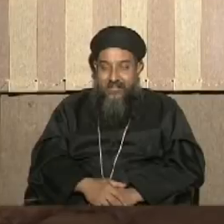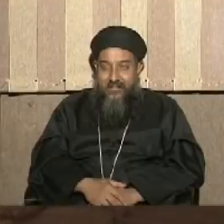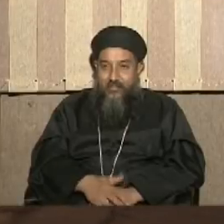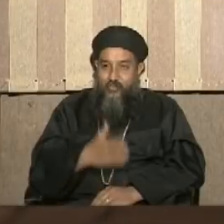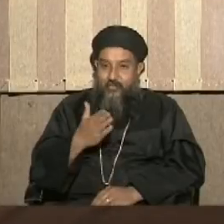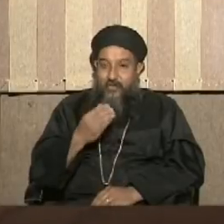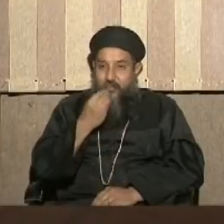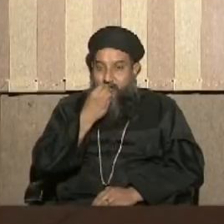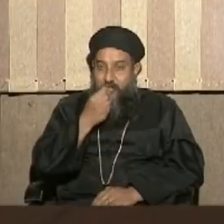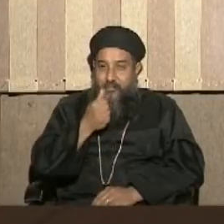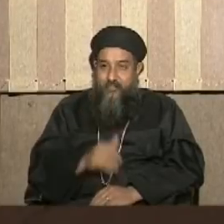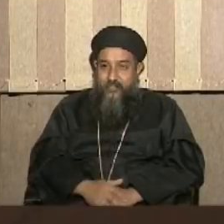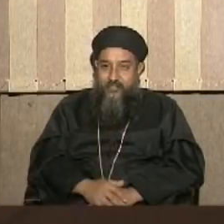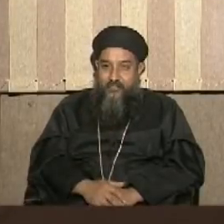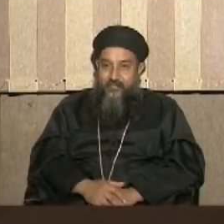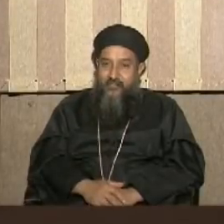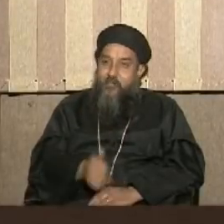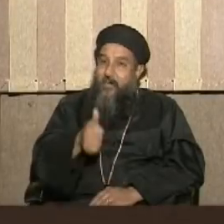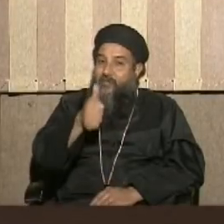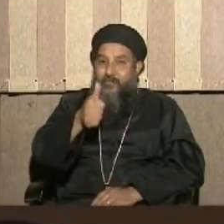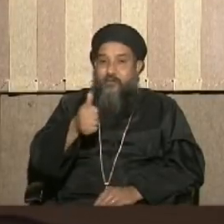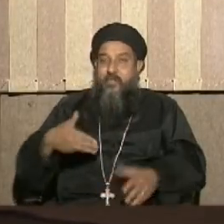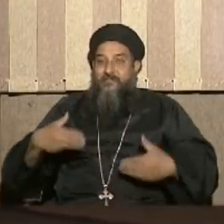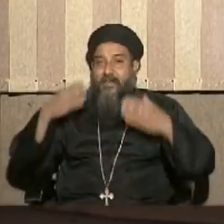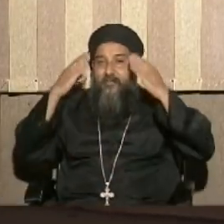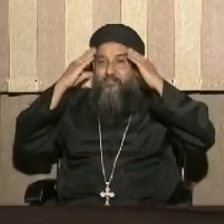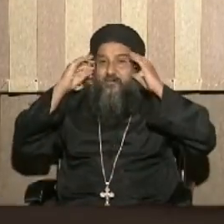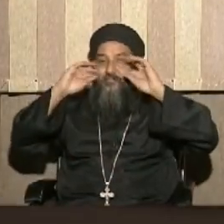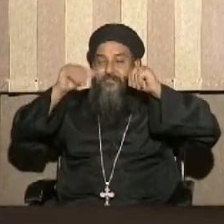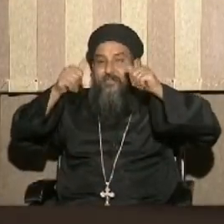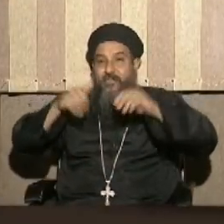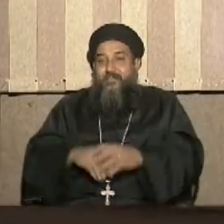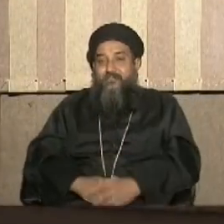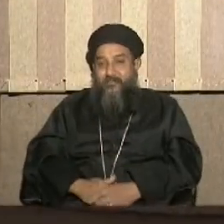طوباكم، طوباكم يا أولادي.